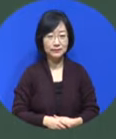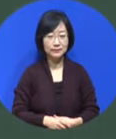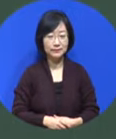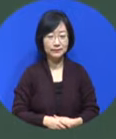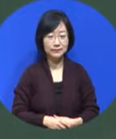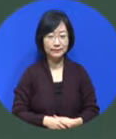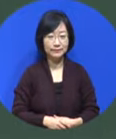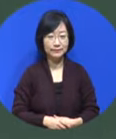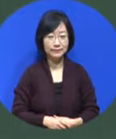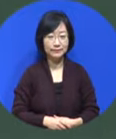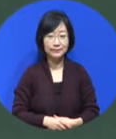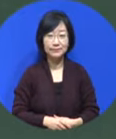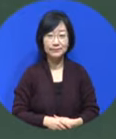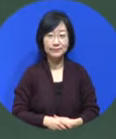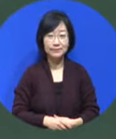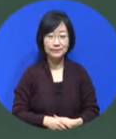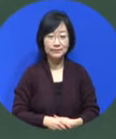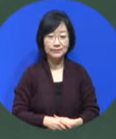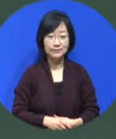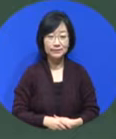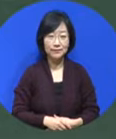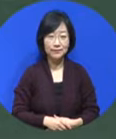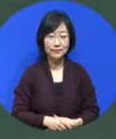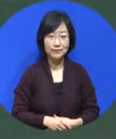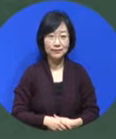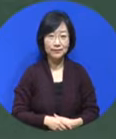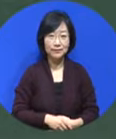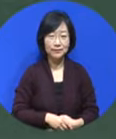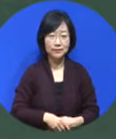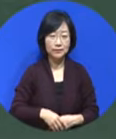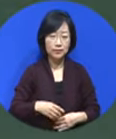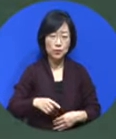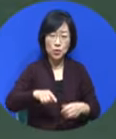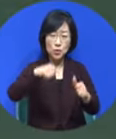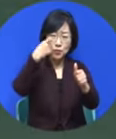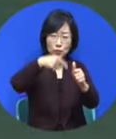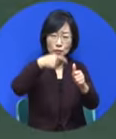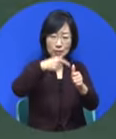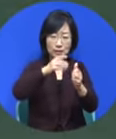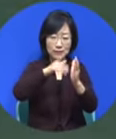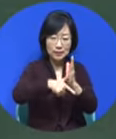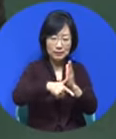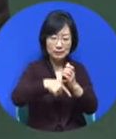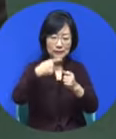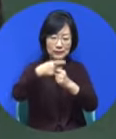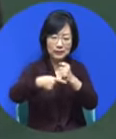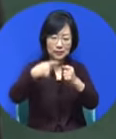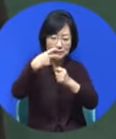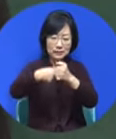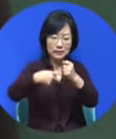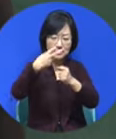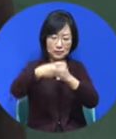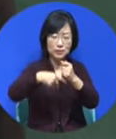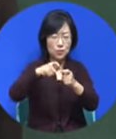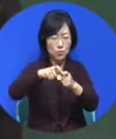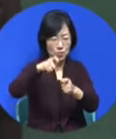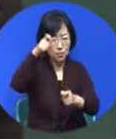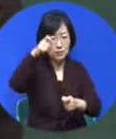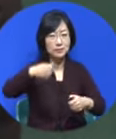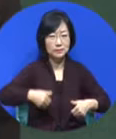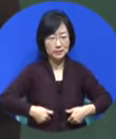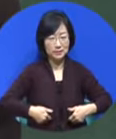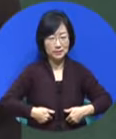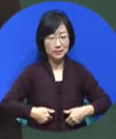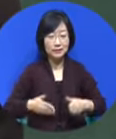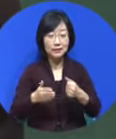돼요 교육에 장기전을 두고 이렇게 해야 되기 때문에 해마다 바꾸는 걸 좀 손해지 않나 그런